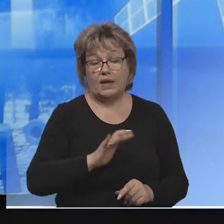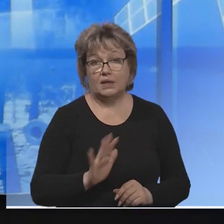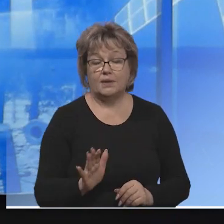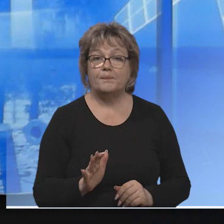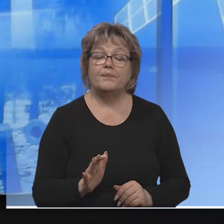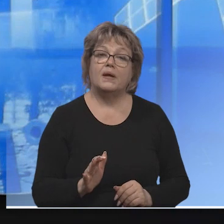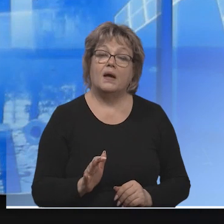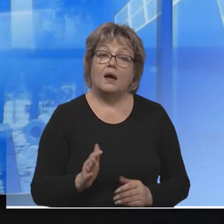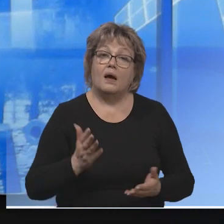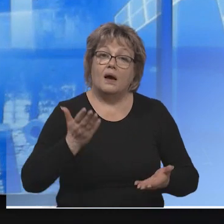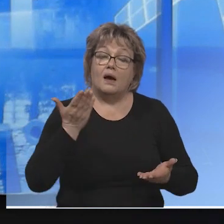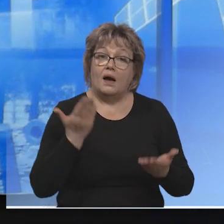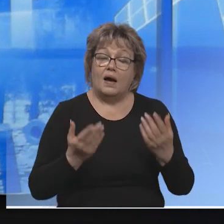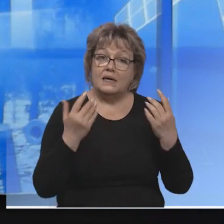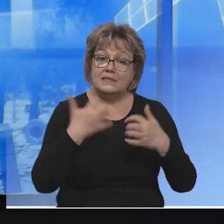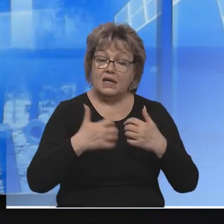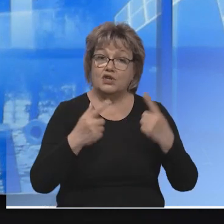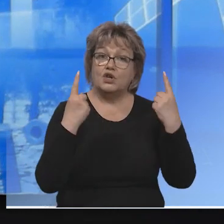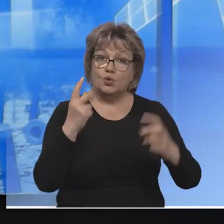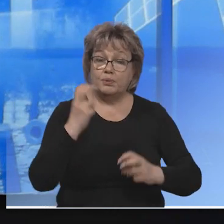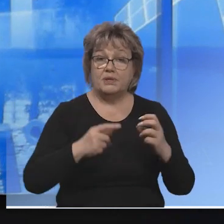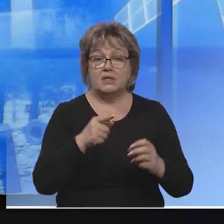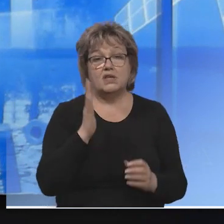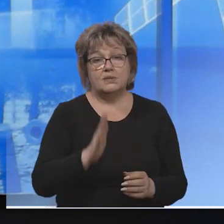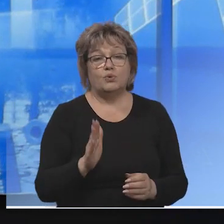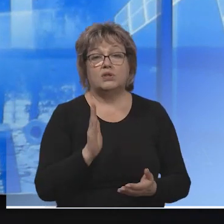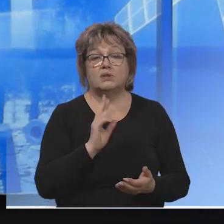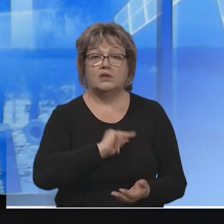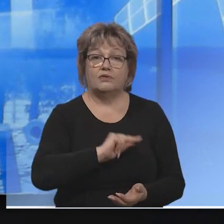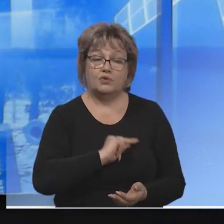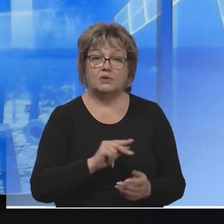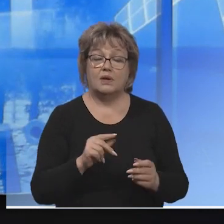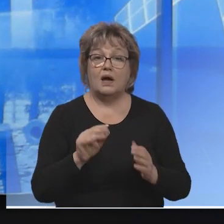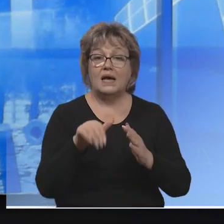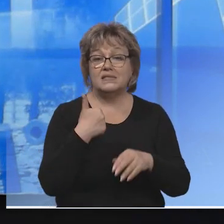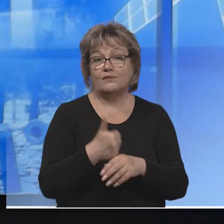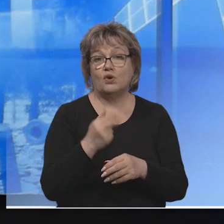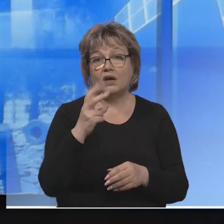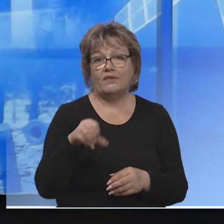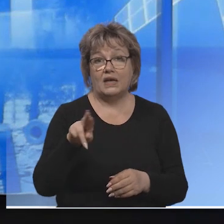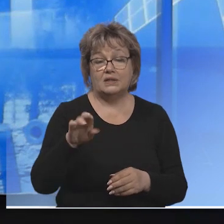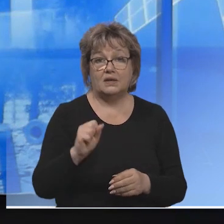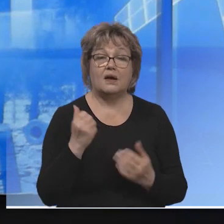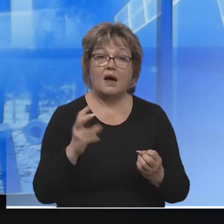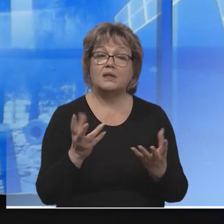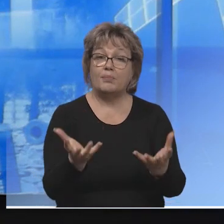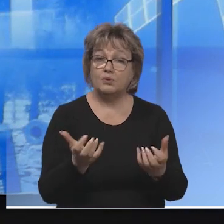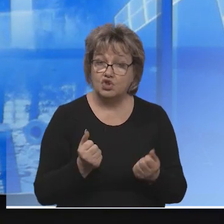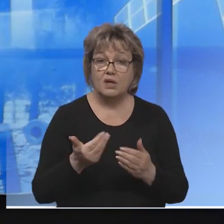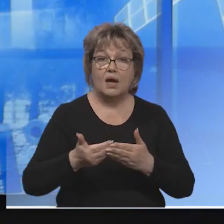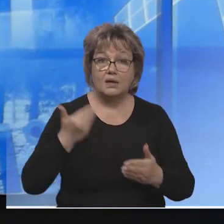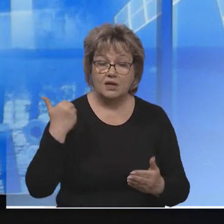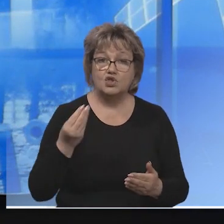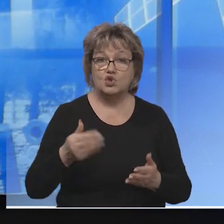корректно. Для средних и крупных предприятий здесь будет действовать все-таки принцип основного акведа, так же, как и для